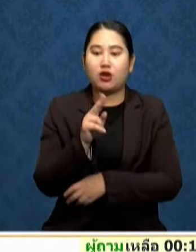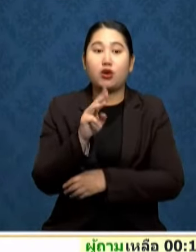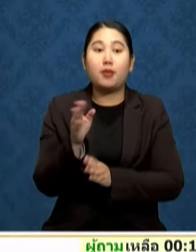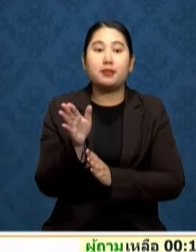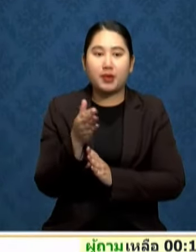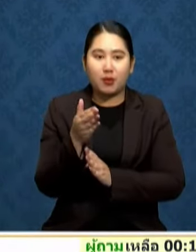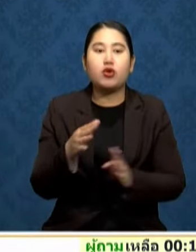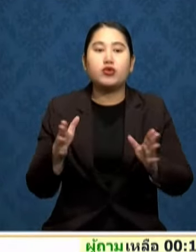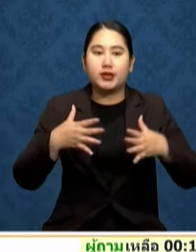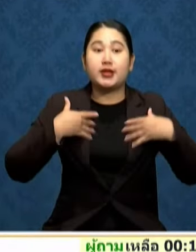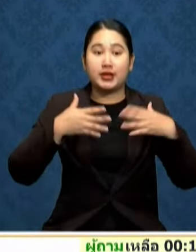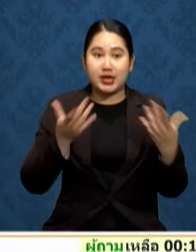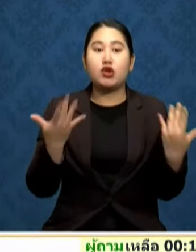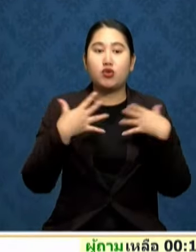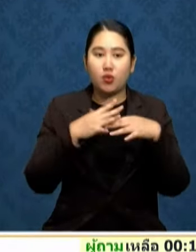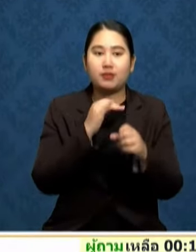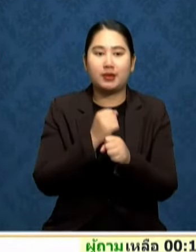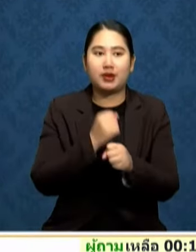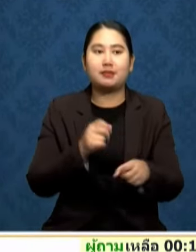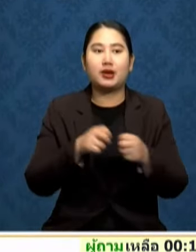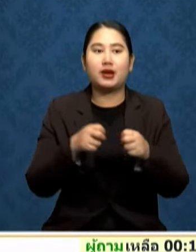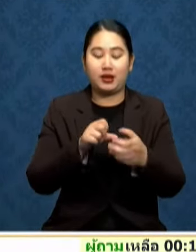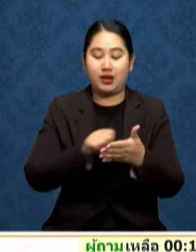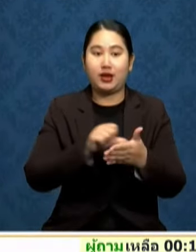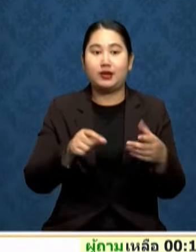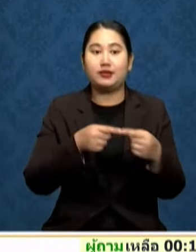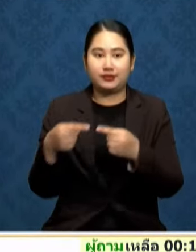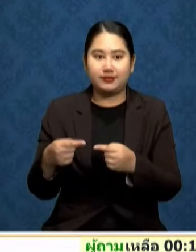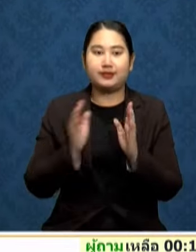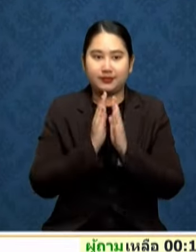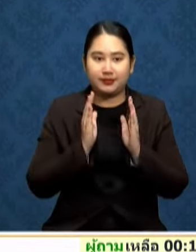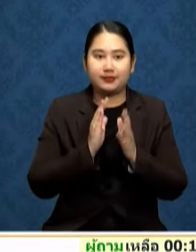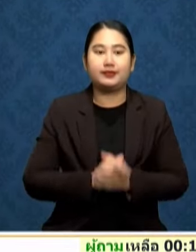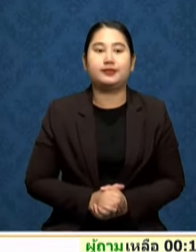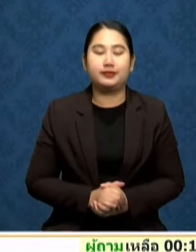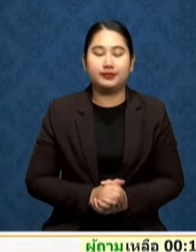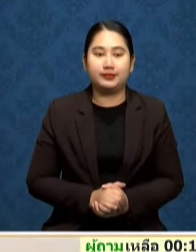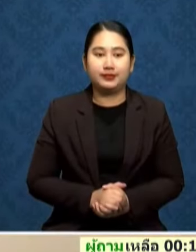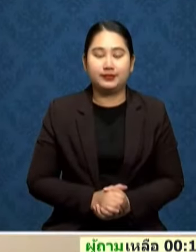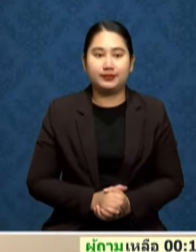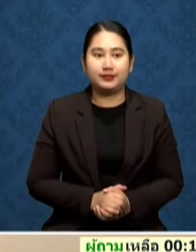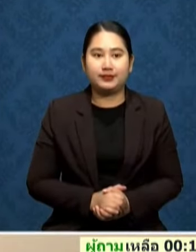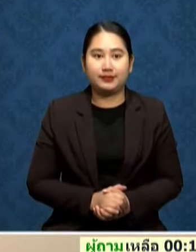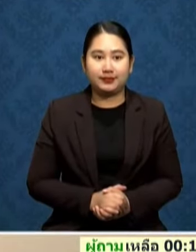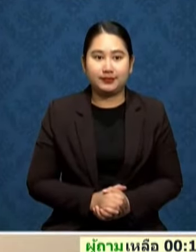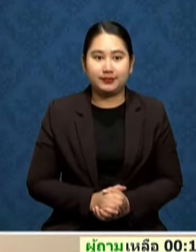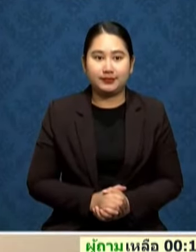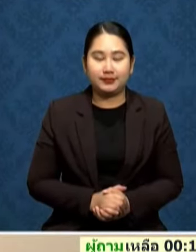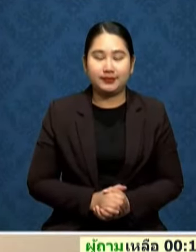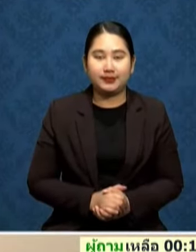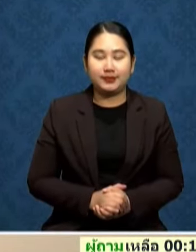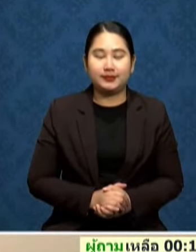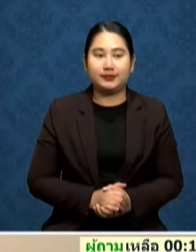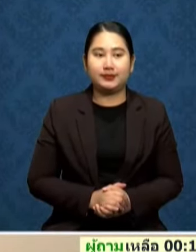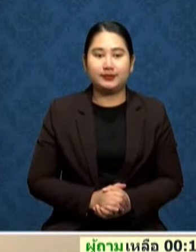ครับที่จะทํางานร่วมกับท่านเพื่อที่จะหาแนวทางในการแก้ไขปัญหานี้ต่อไปครับขอบพระคุณครับท่านประธานครับ ขอบคุณท่าน